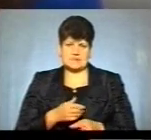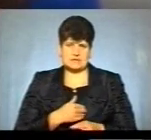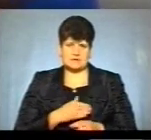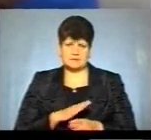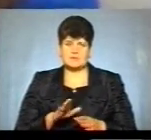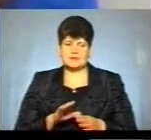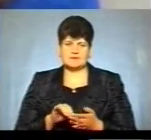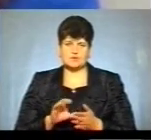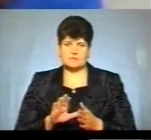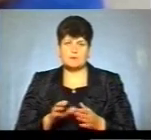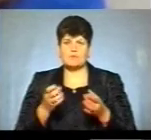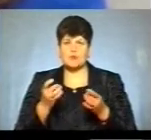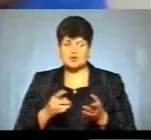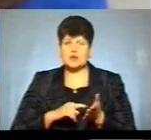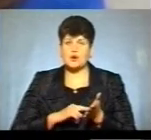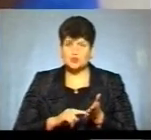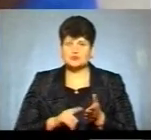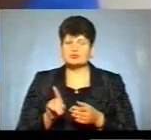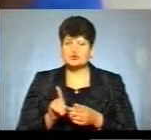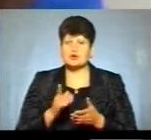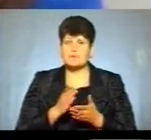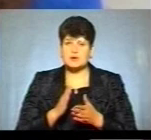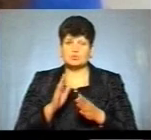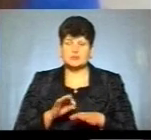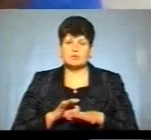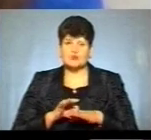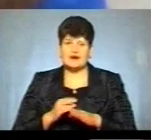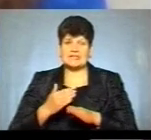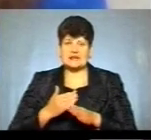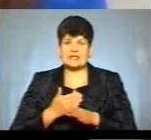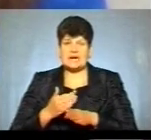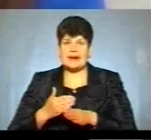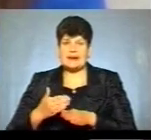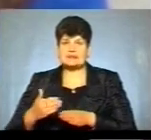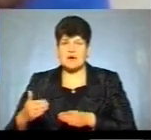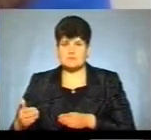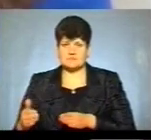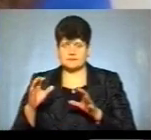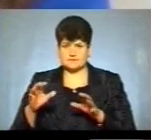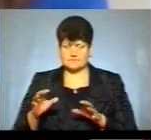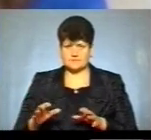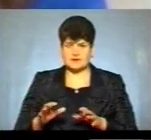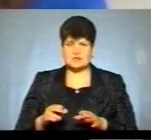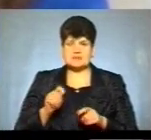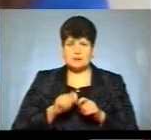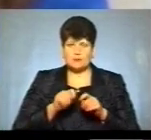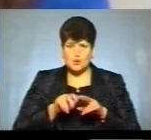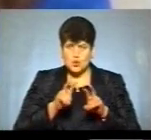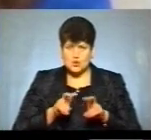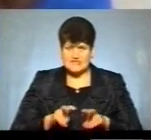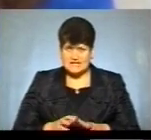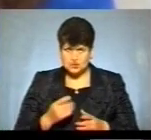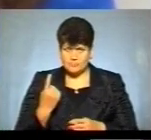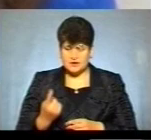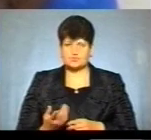зовсім не виступаємо. Ми просто наголошуємо на тому, що мають бути проведені певні етапи, законодавчі етапи. Це має бути досліджено, перш за